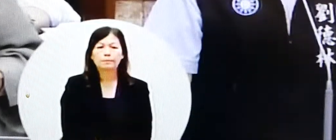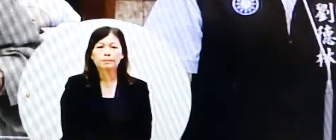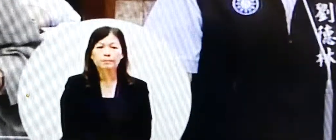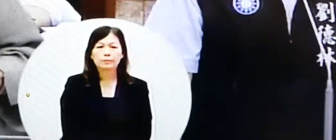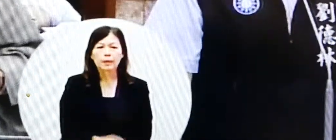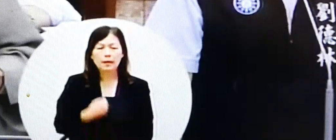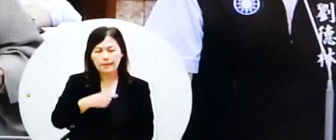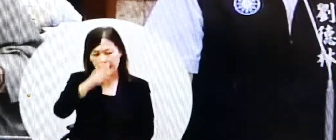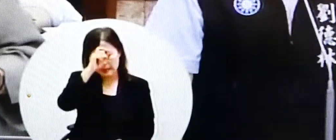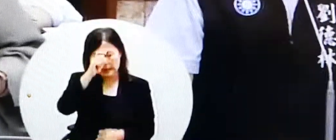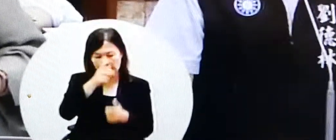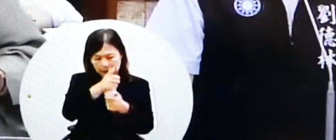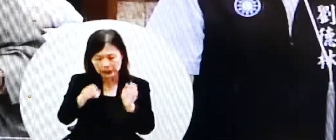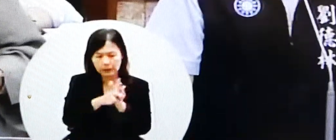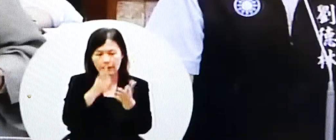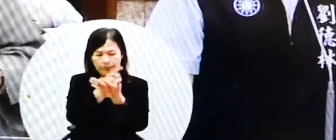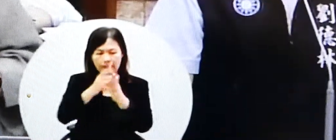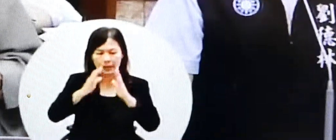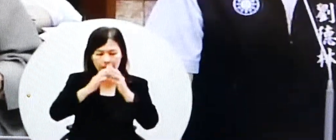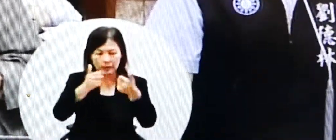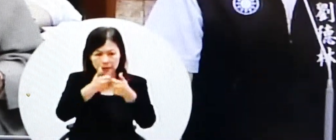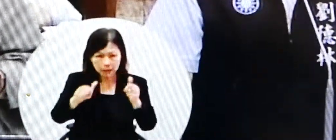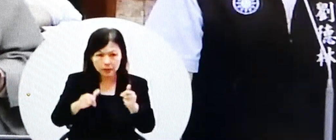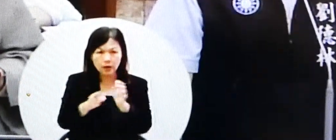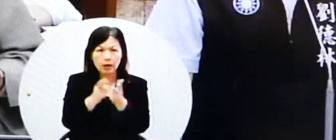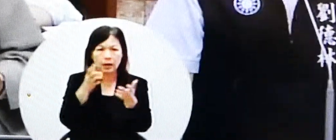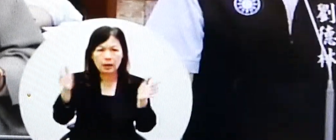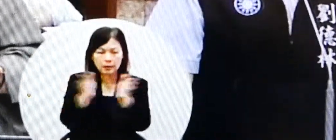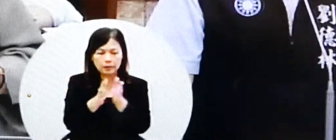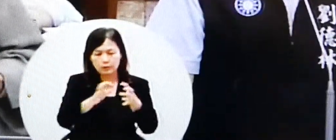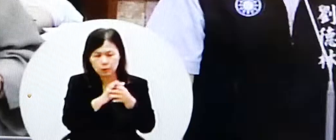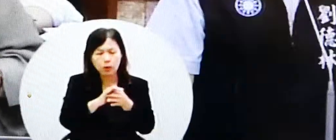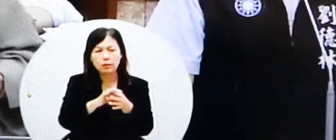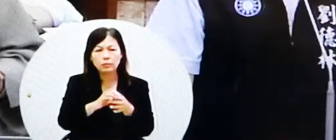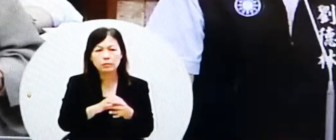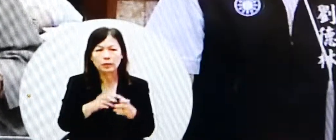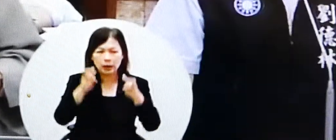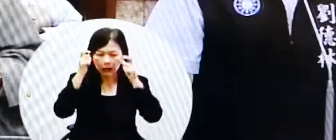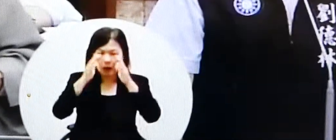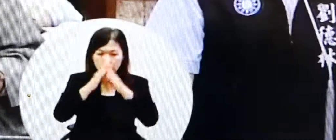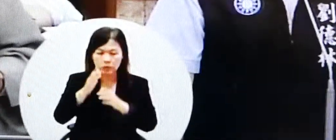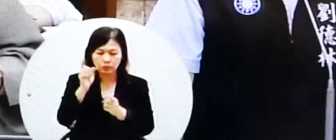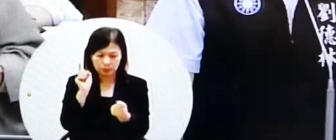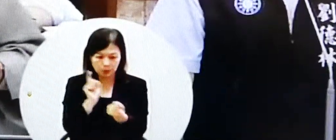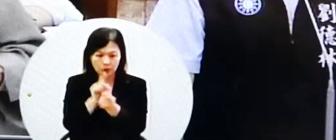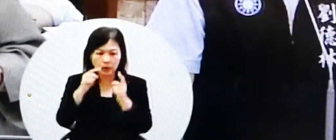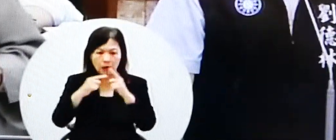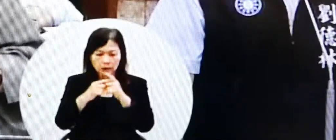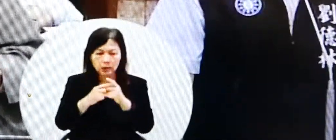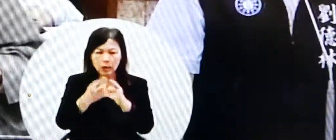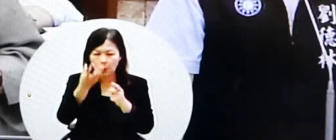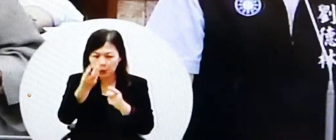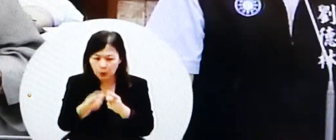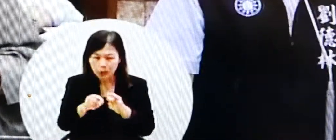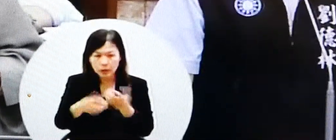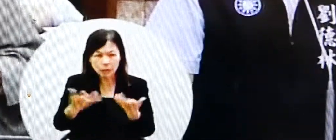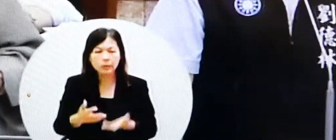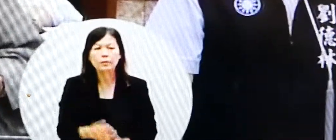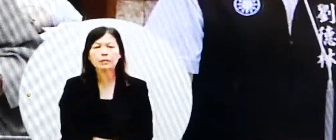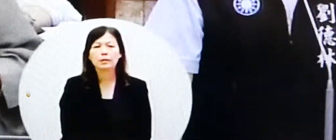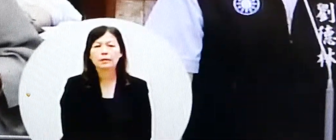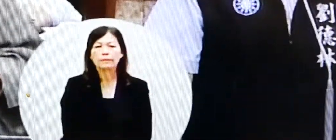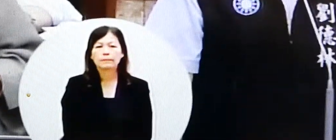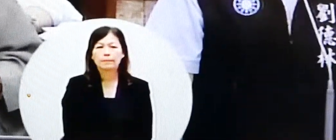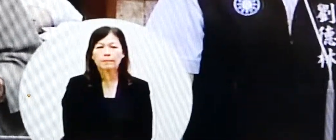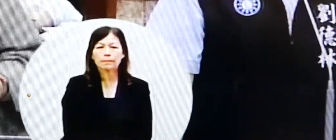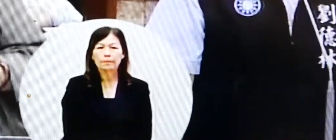议会，大家共同关心高雄面临人口少化的问题。那我们也要鼓励年轻的